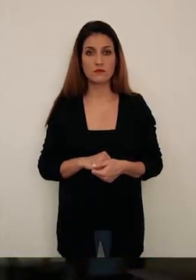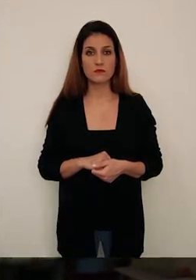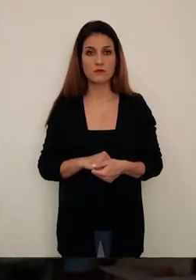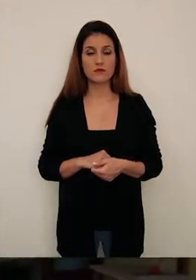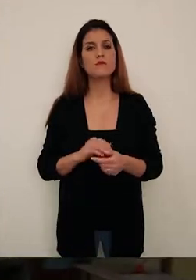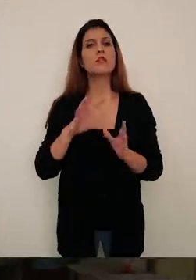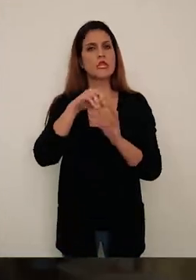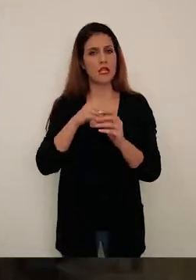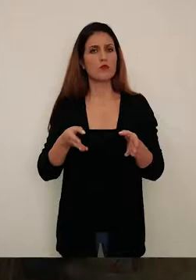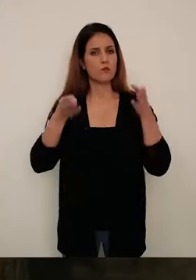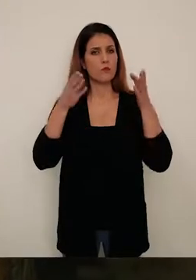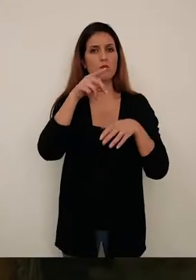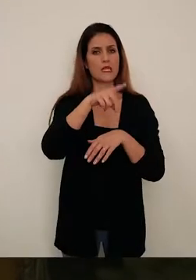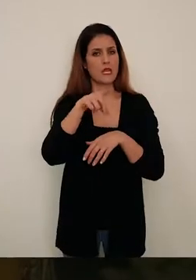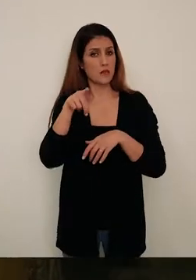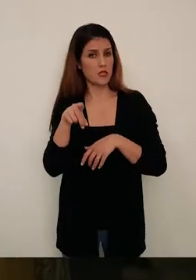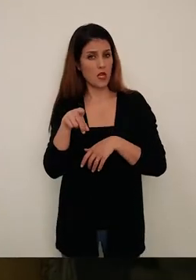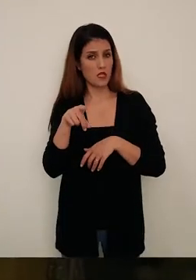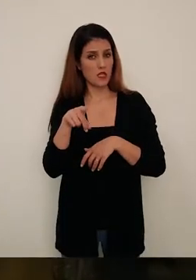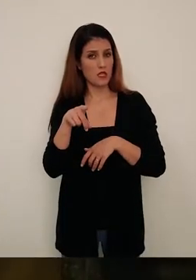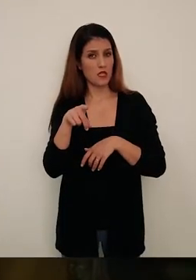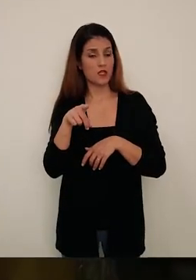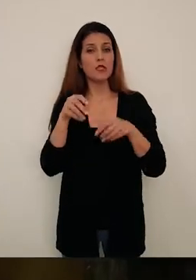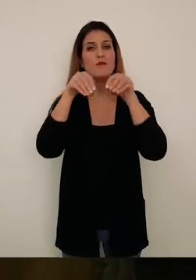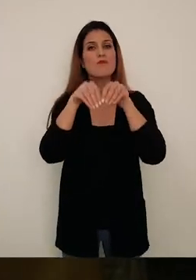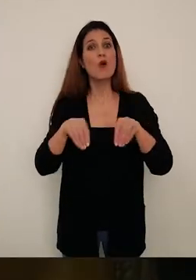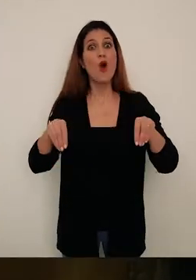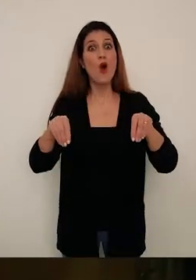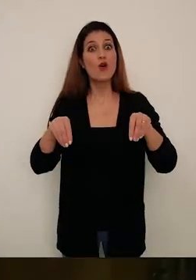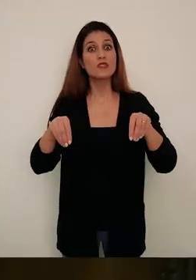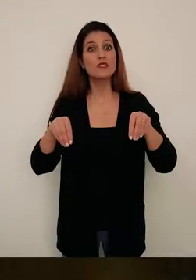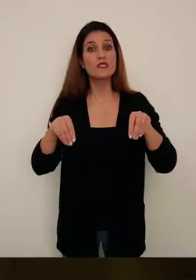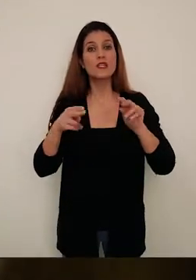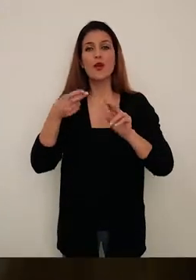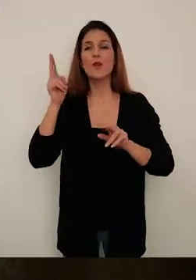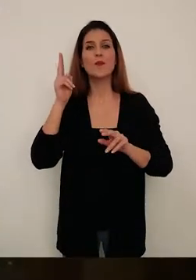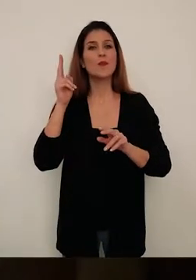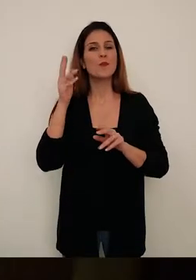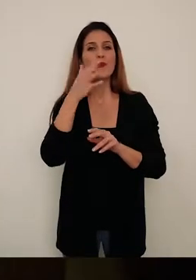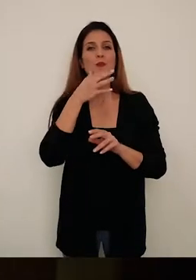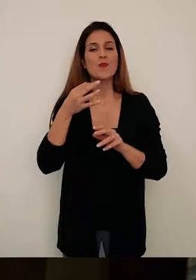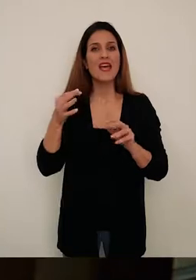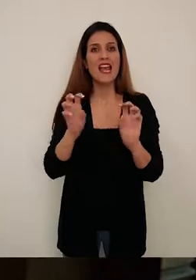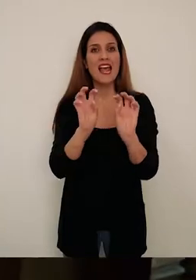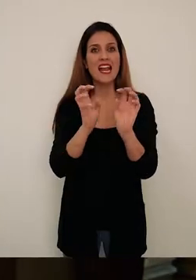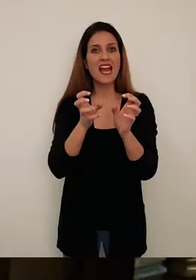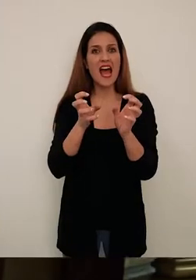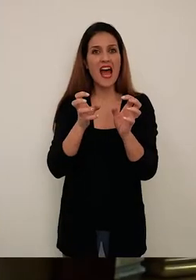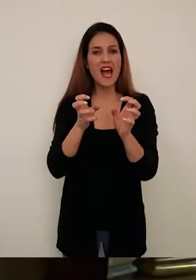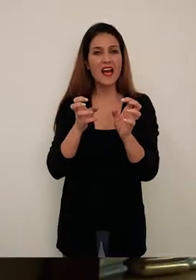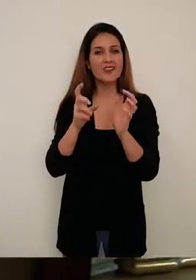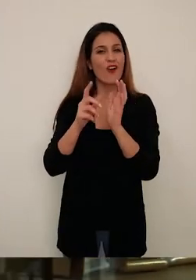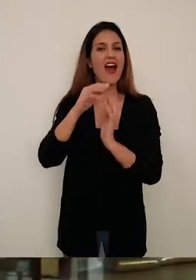Sempre all'interno del Palazzo Pinelli Pignatelli vi è una mostra delle più celebri radio d'epoca del tempo.